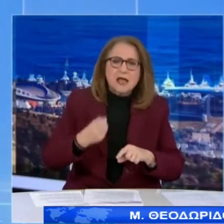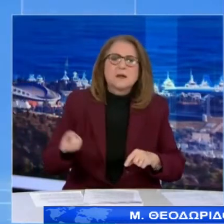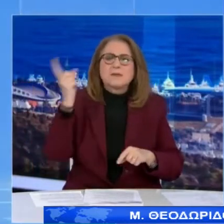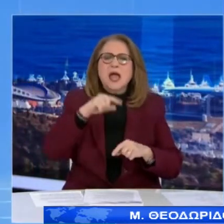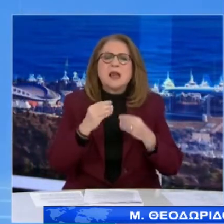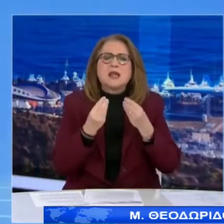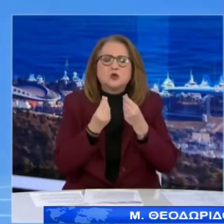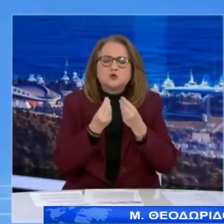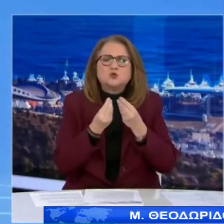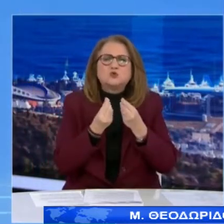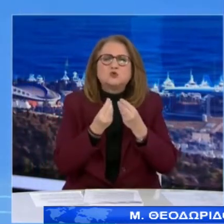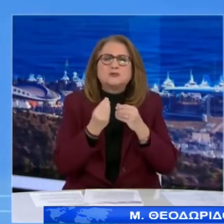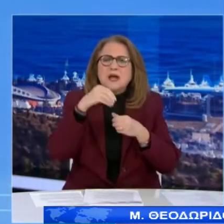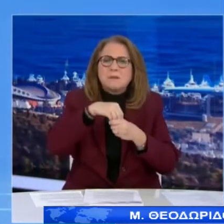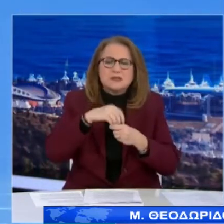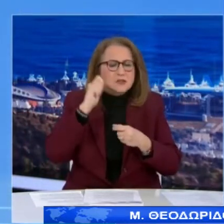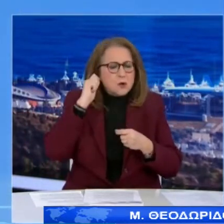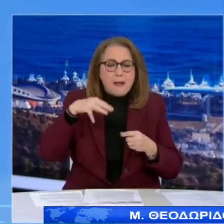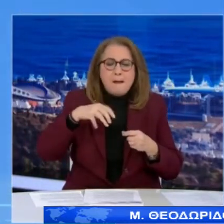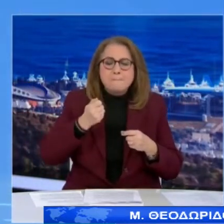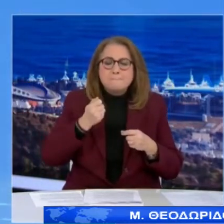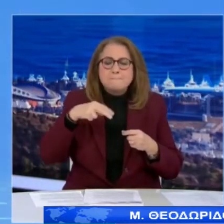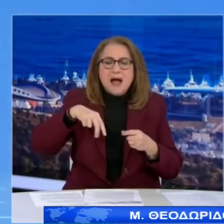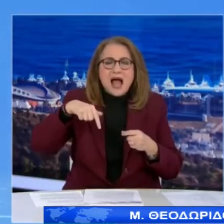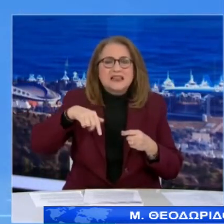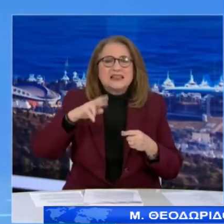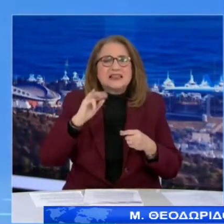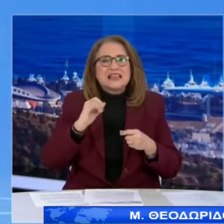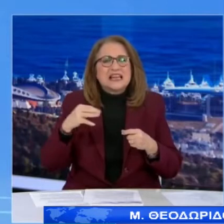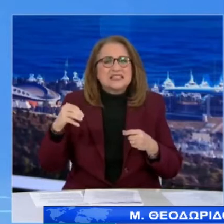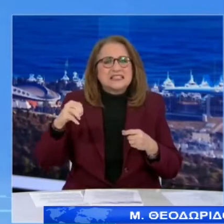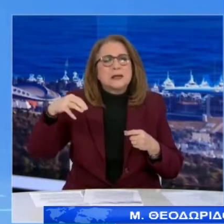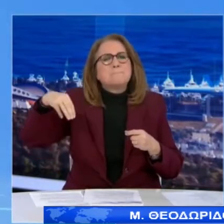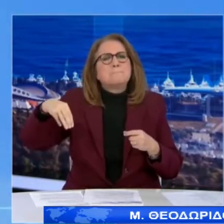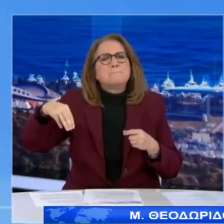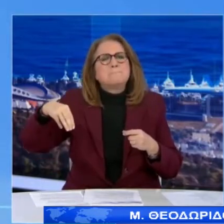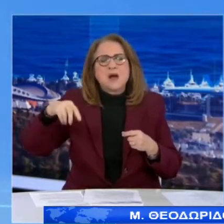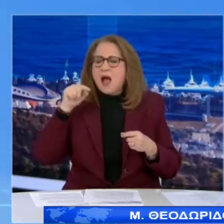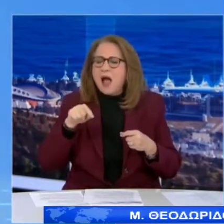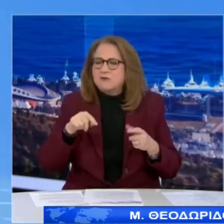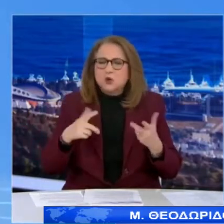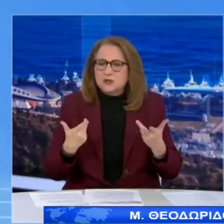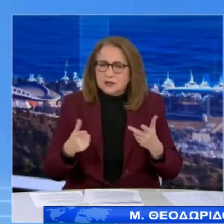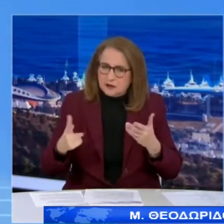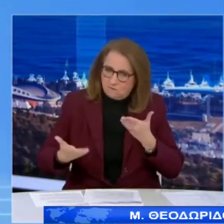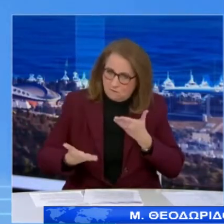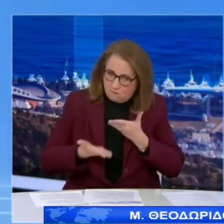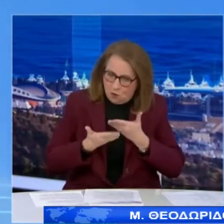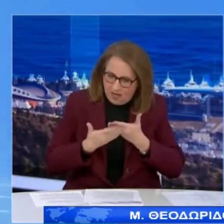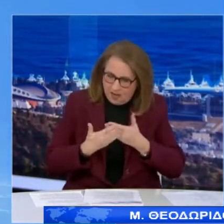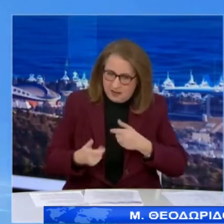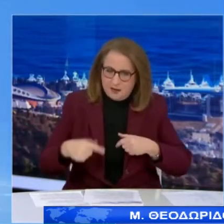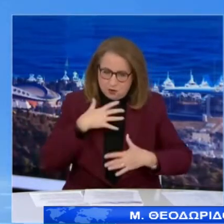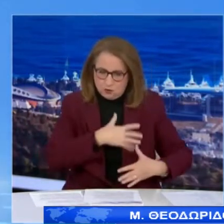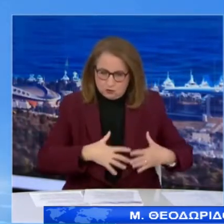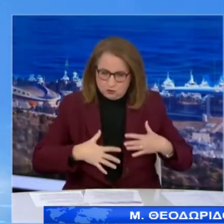σαπονίνη, τη Matrix M. Η αναενισχυτική ουσία προστίθεται για να προκαλεί μεγαλύτερη παραγωγή αντισωμάτων